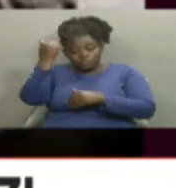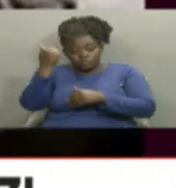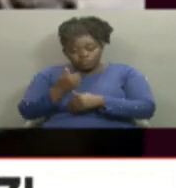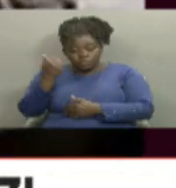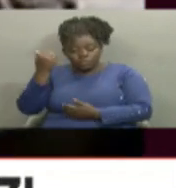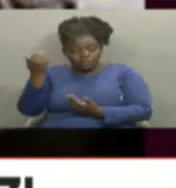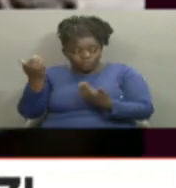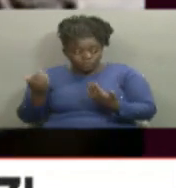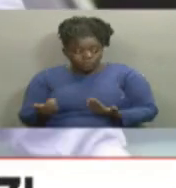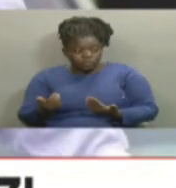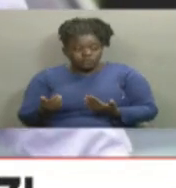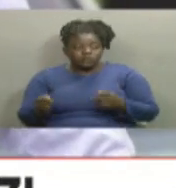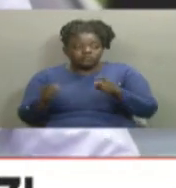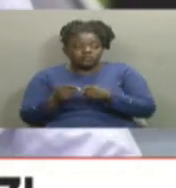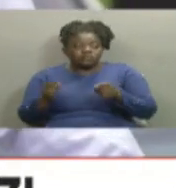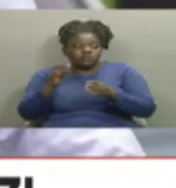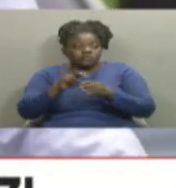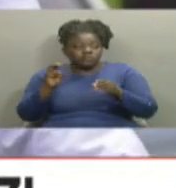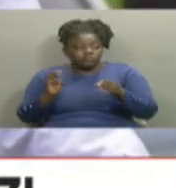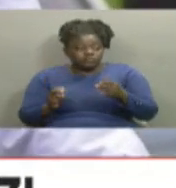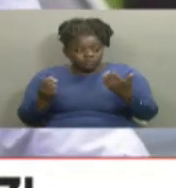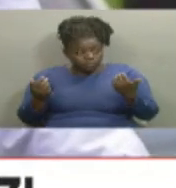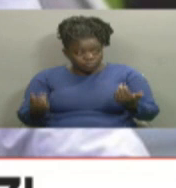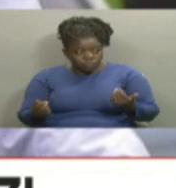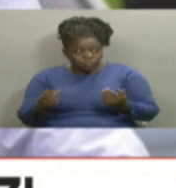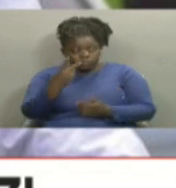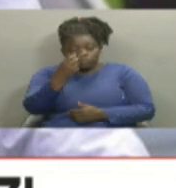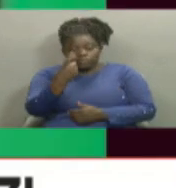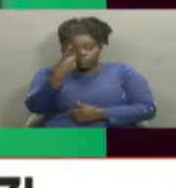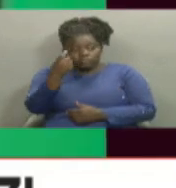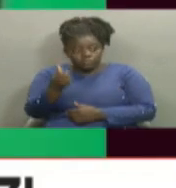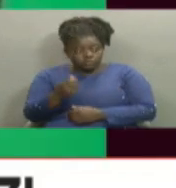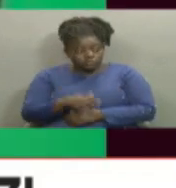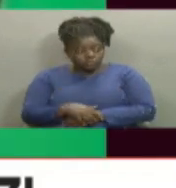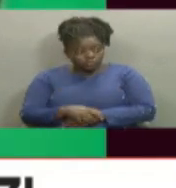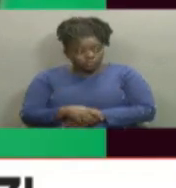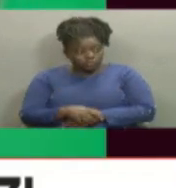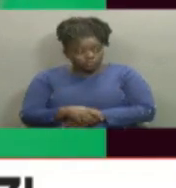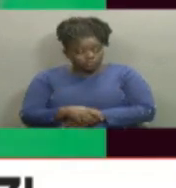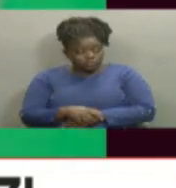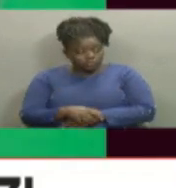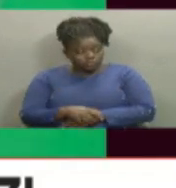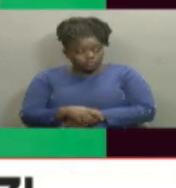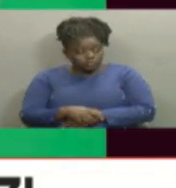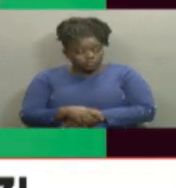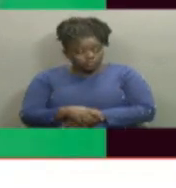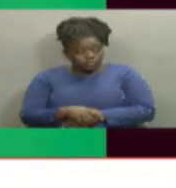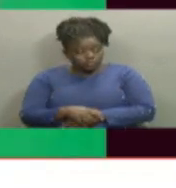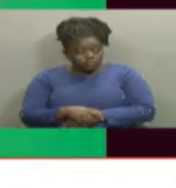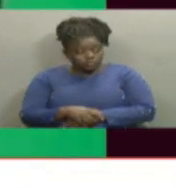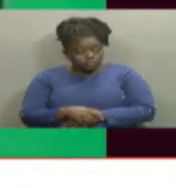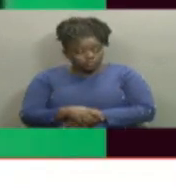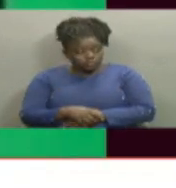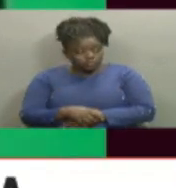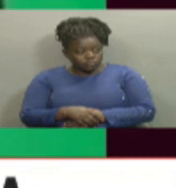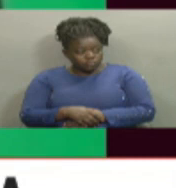misango. Jabakali intali ya mjia kwa musambo mwepo. Wabili kupina mkaga. Uhuru Kenyatta. My brother will be rich and